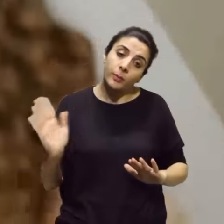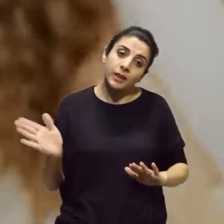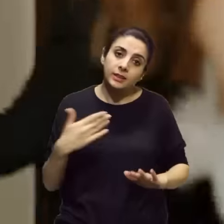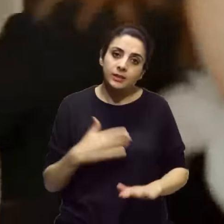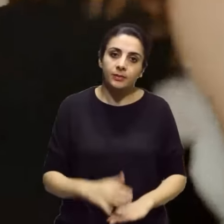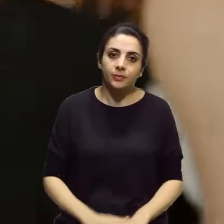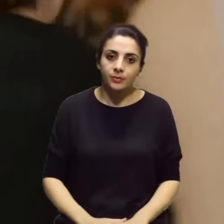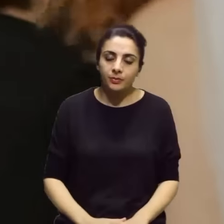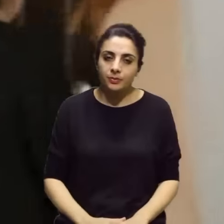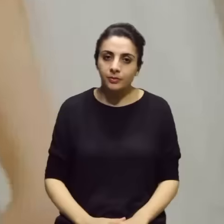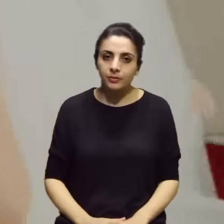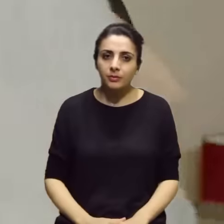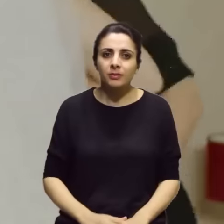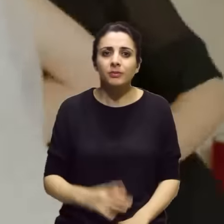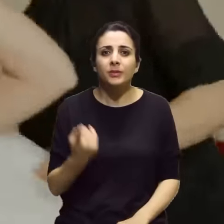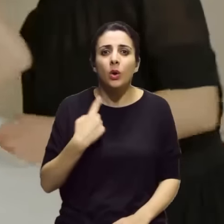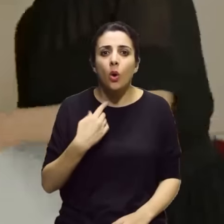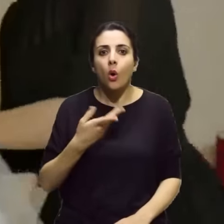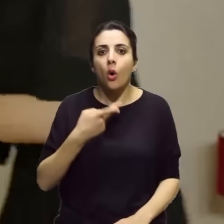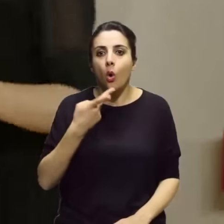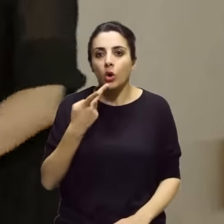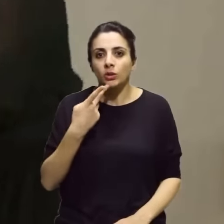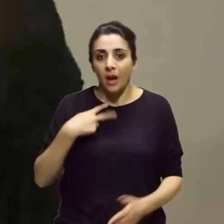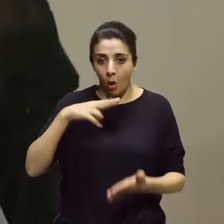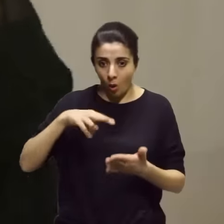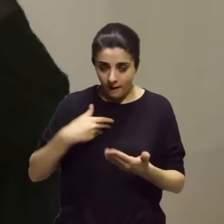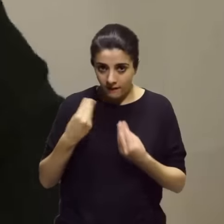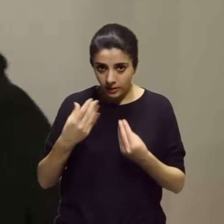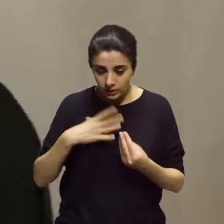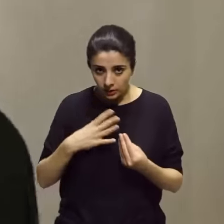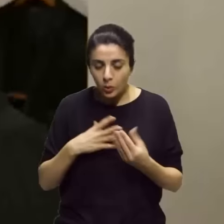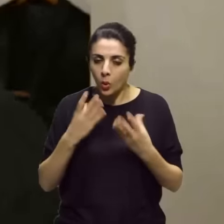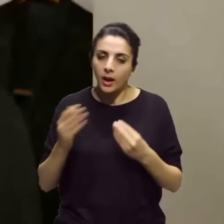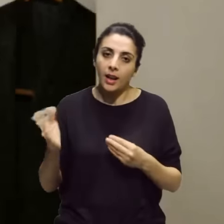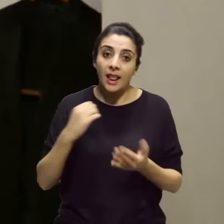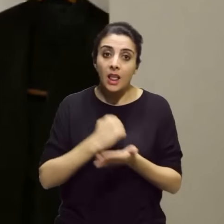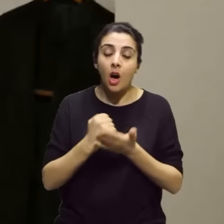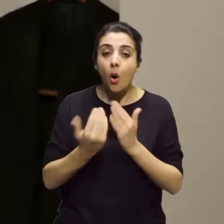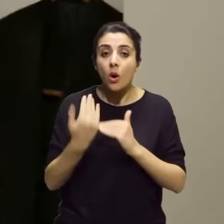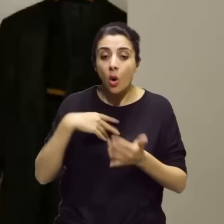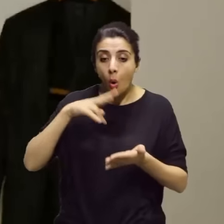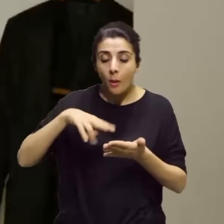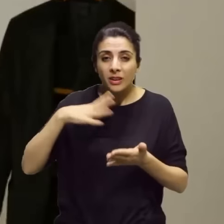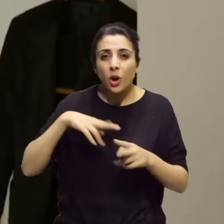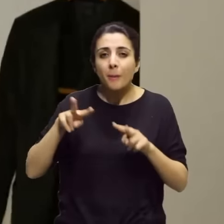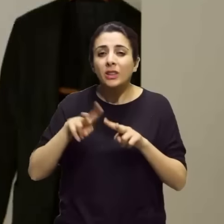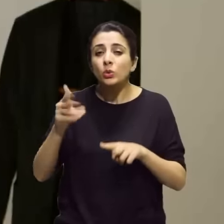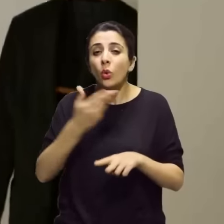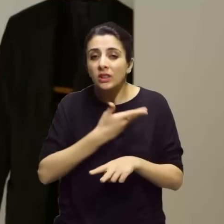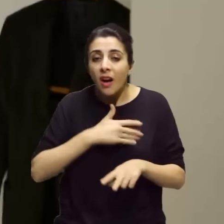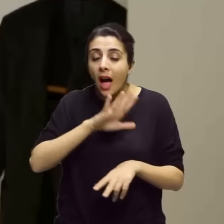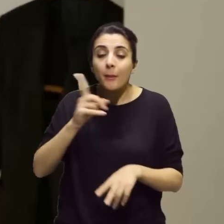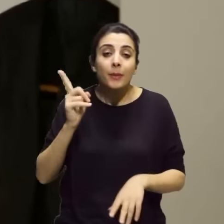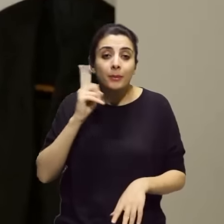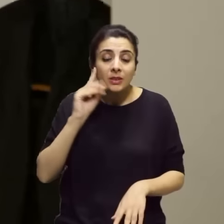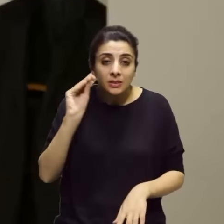hadi bakalım. Gevşeyim. Ben bir konuşma hazırladım, size onu okuyayım mı? Tabii oku, gel. Nikahtan önce okumak istiyorum. Masar'ı ne kadar sevdiğimi